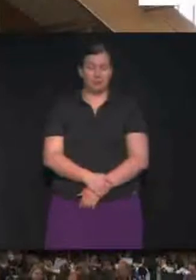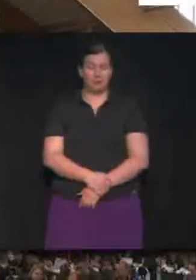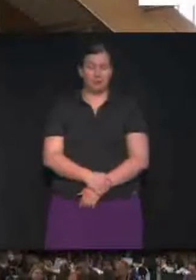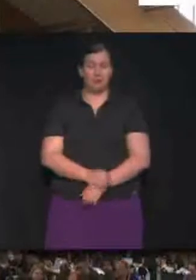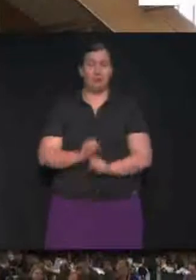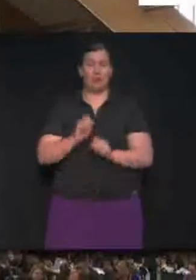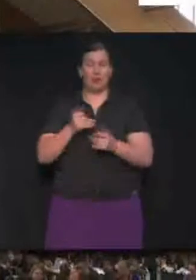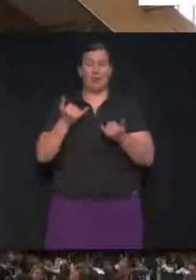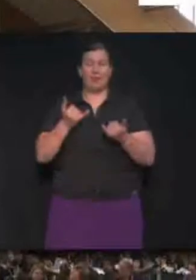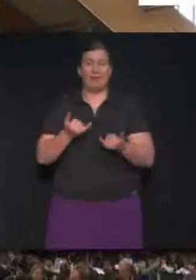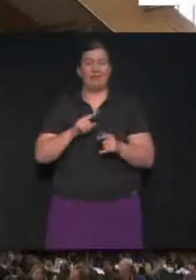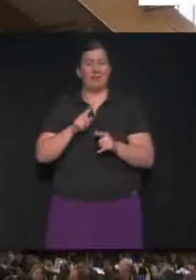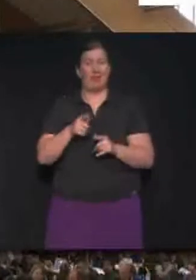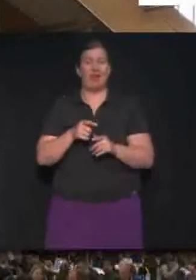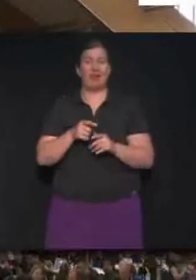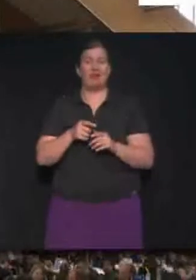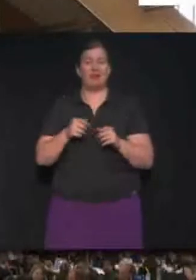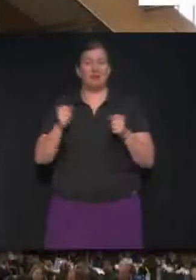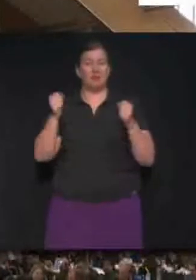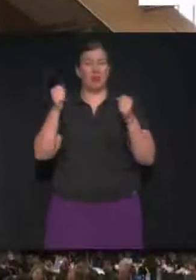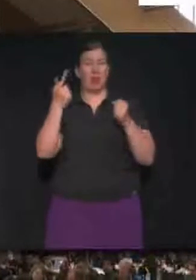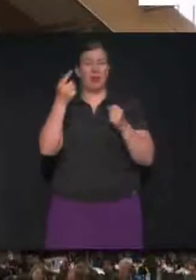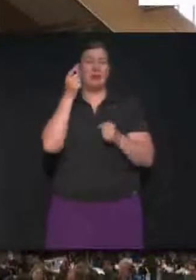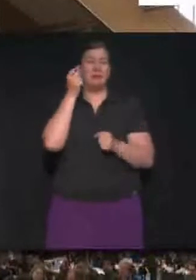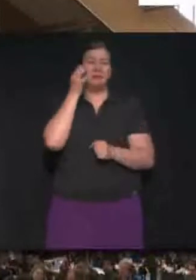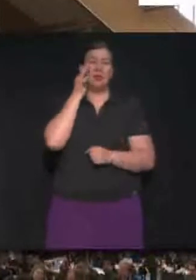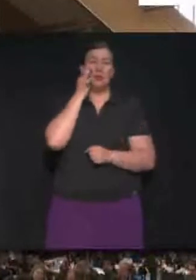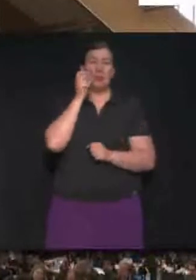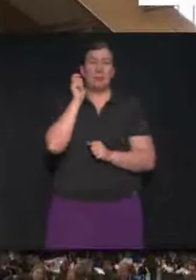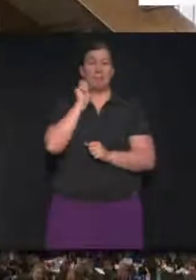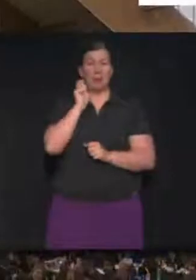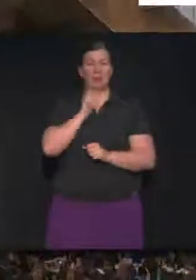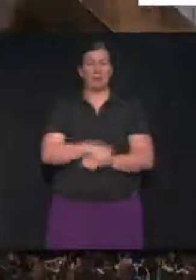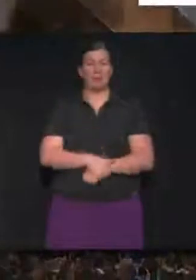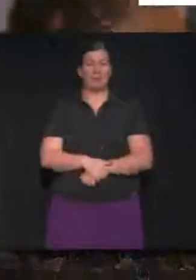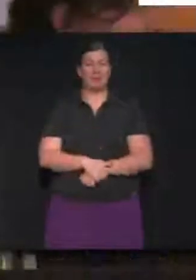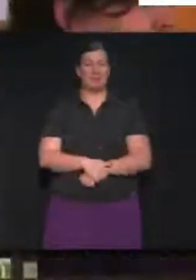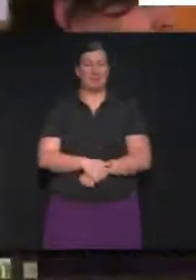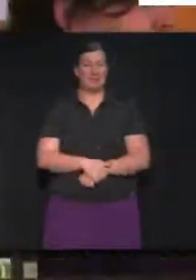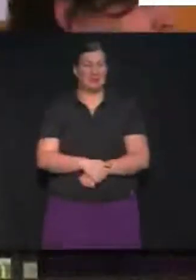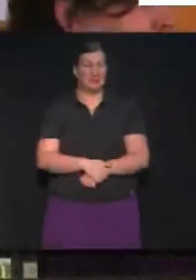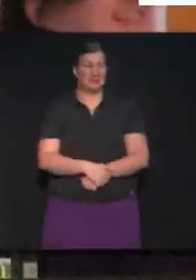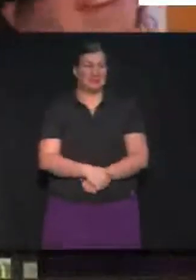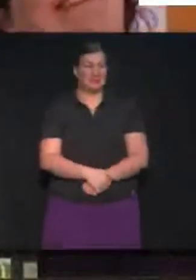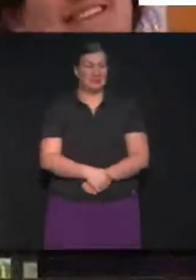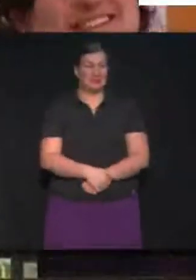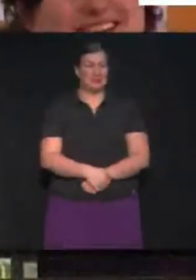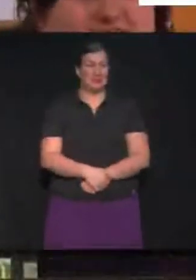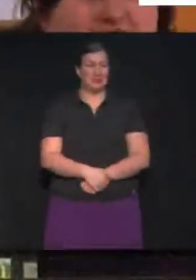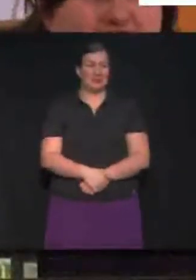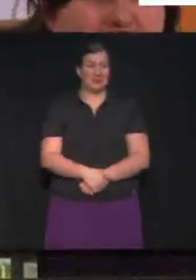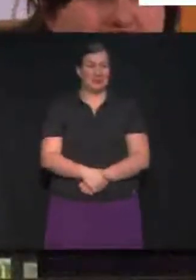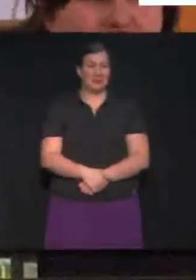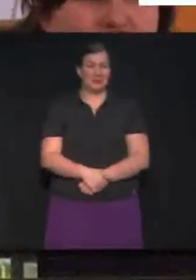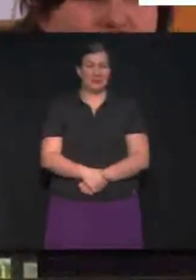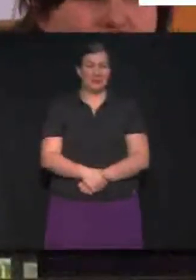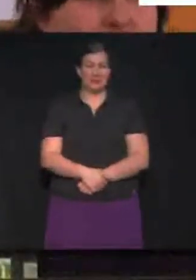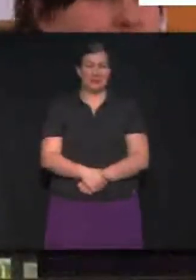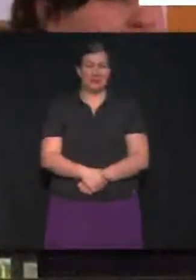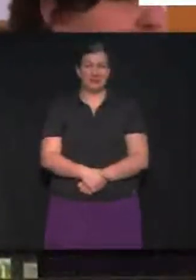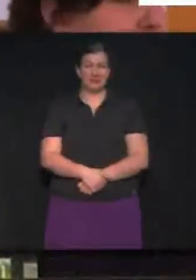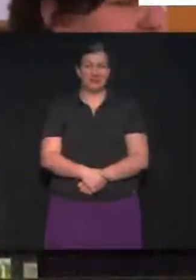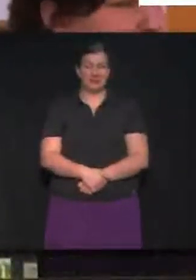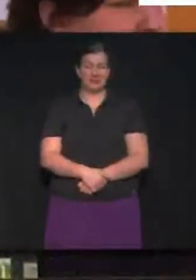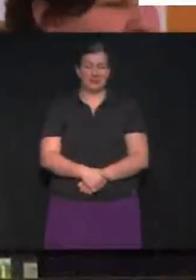okay wir können uns jetzt alle eine Minute entspannen ich auch nicht mit Meinungsbildern und wir haben dann bald ein